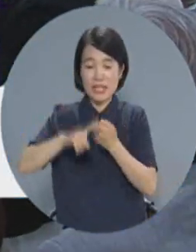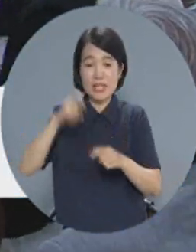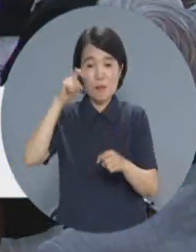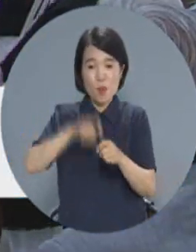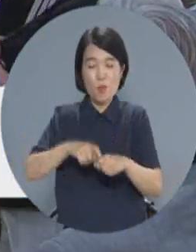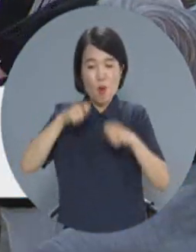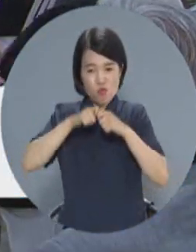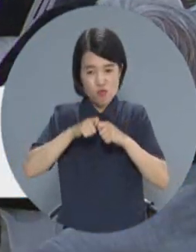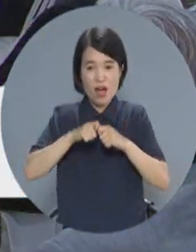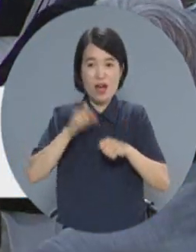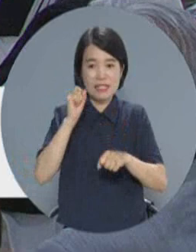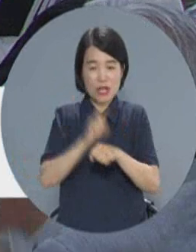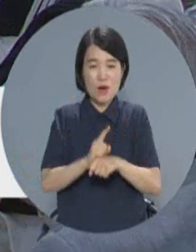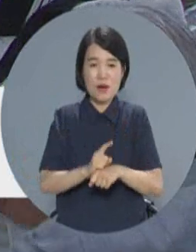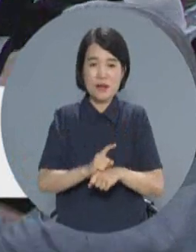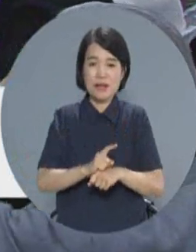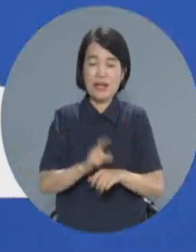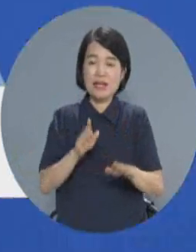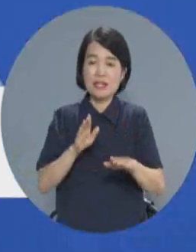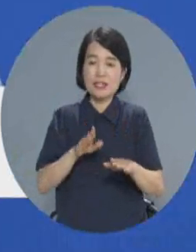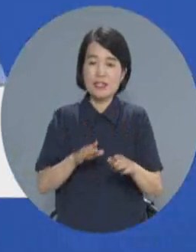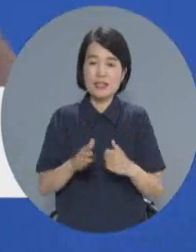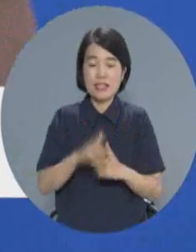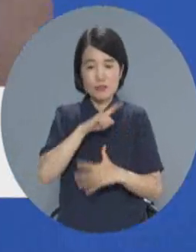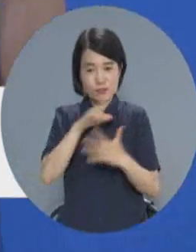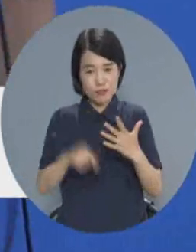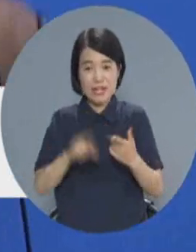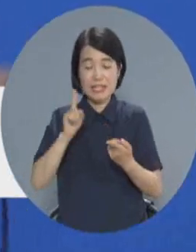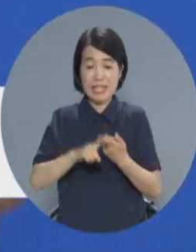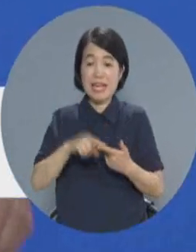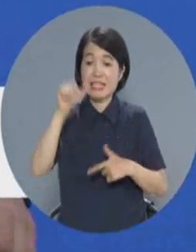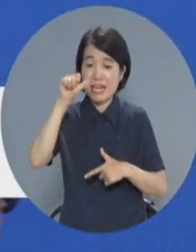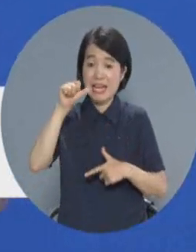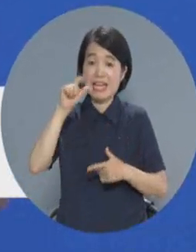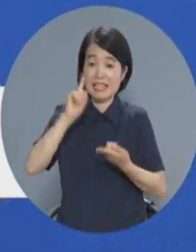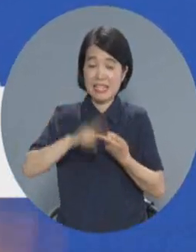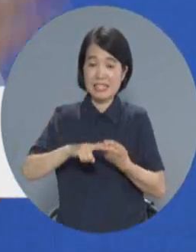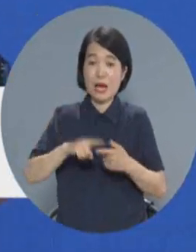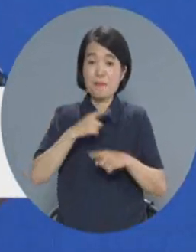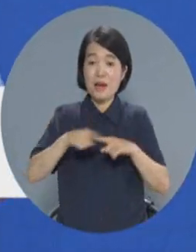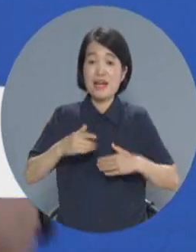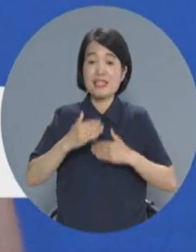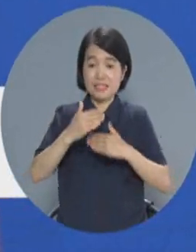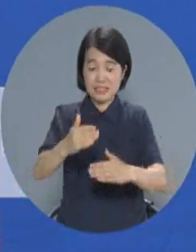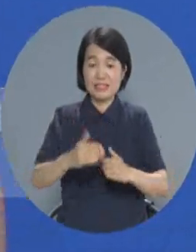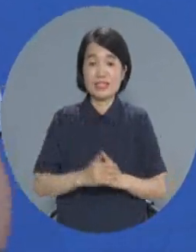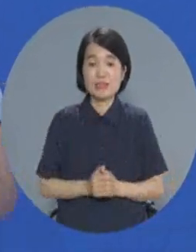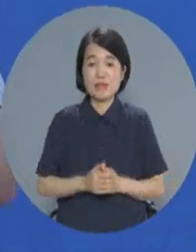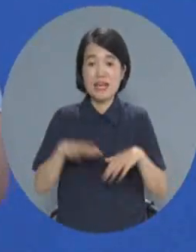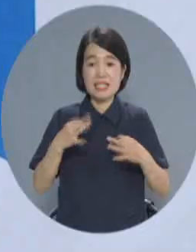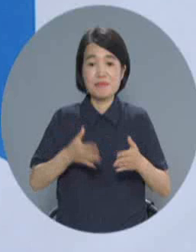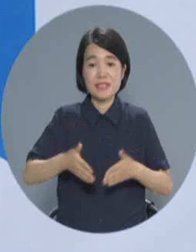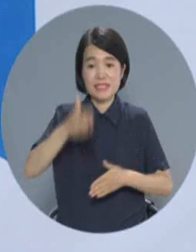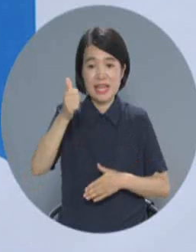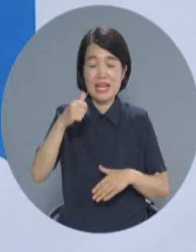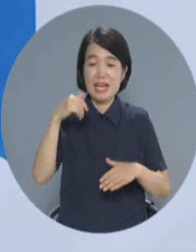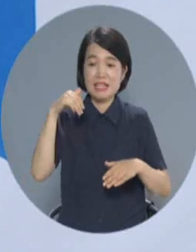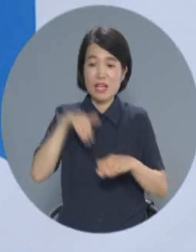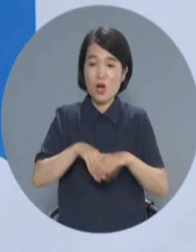목표의 구체성과 우선순위의 명확성 등 다섯 개 지표를 기준으로 평가를 진행했으며 김